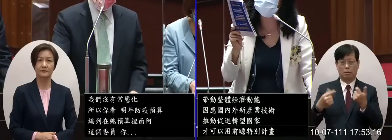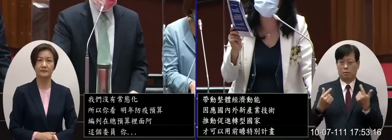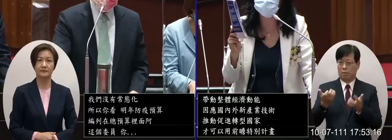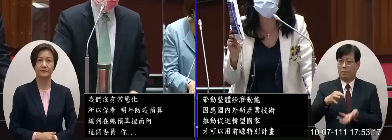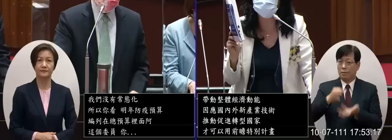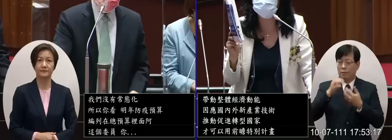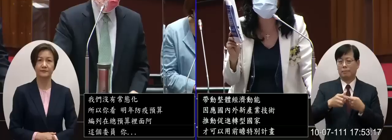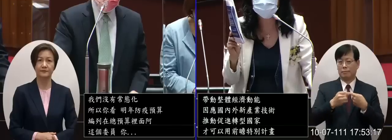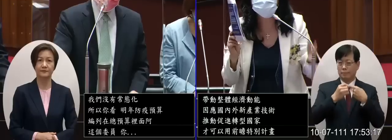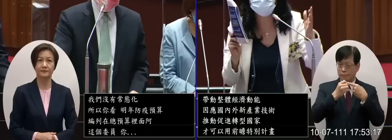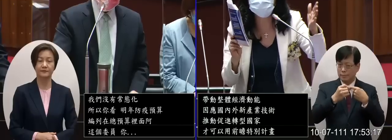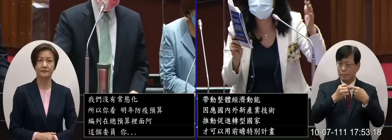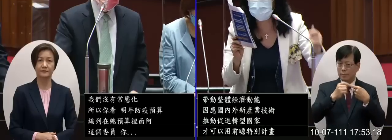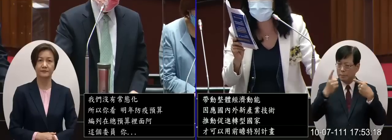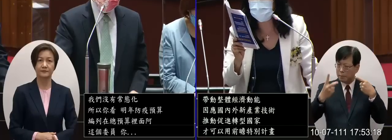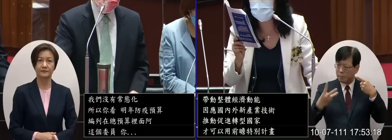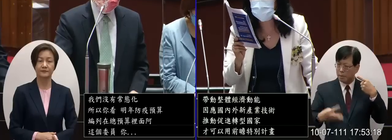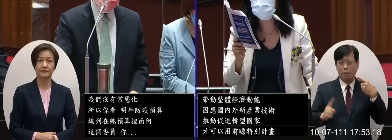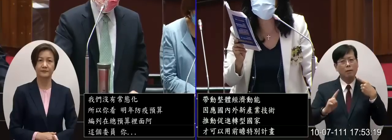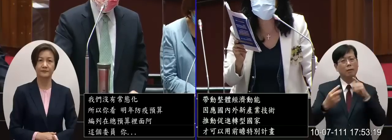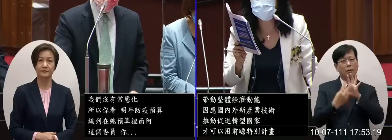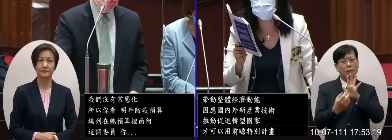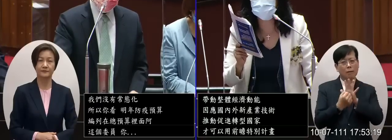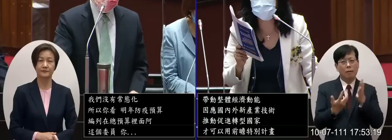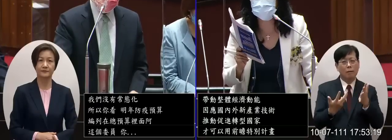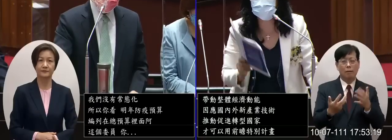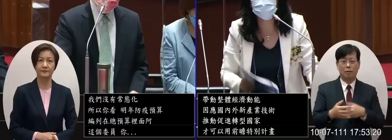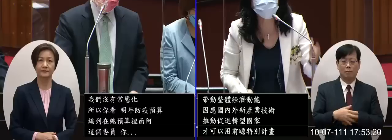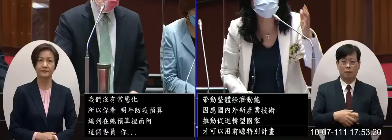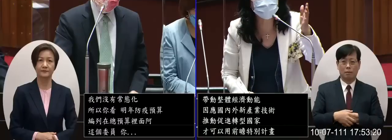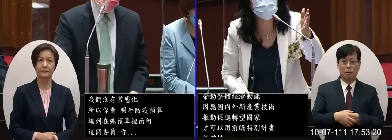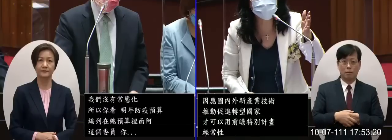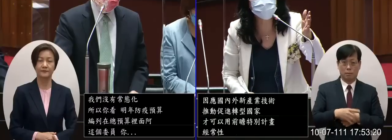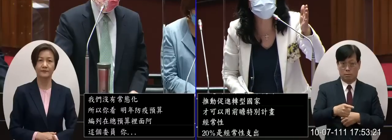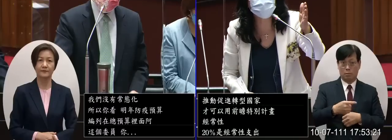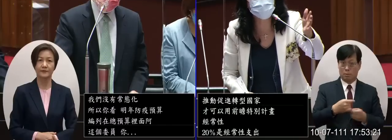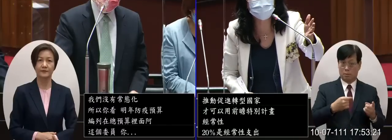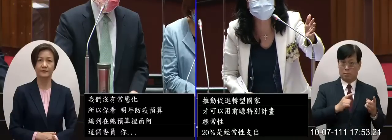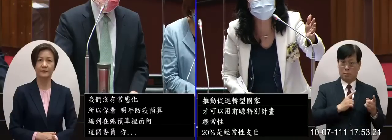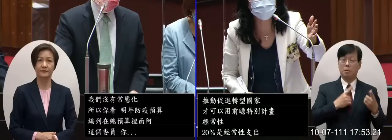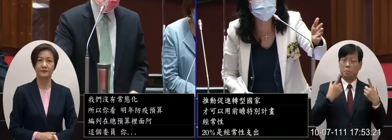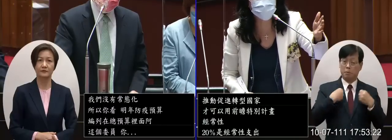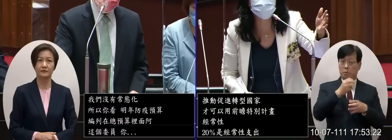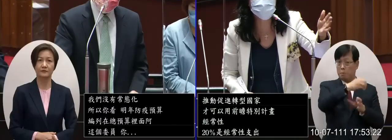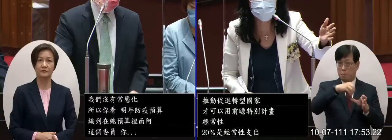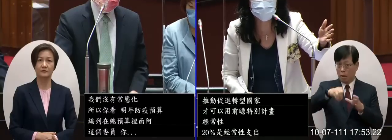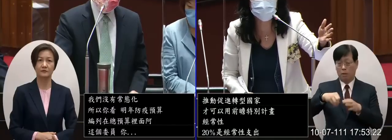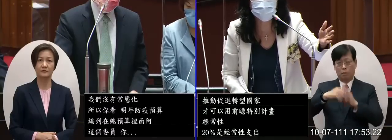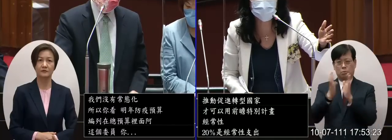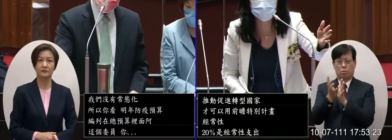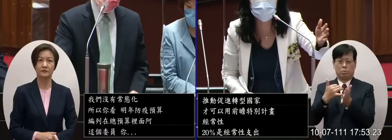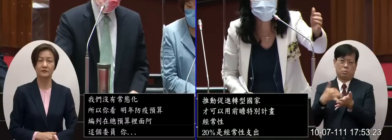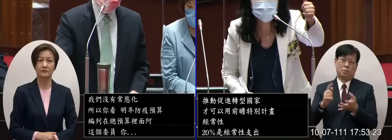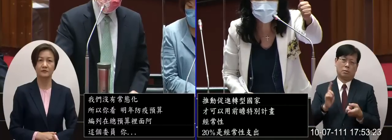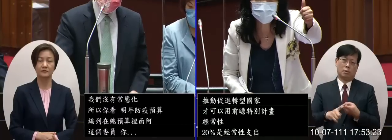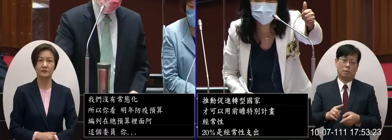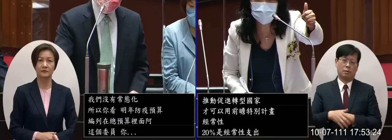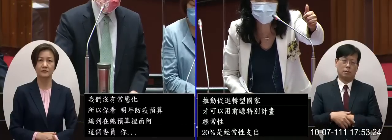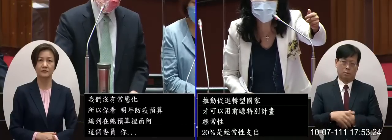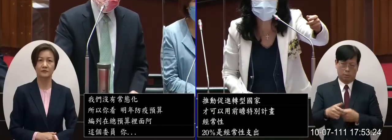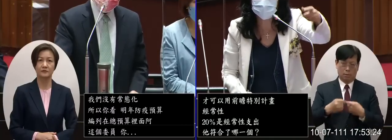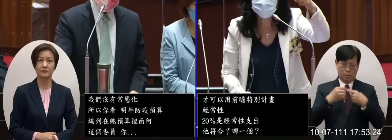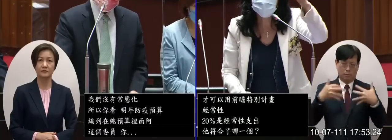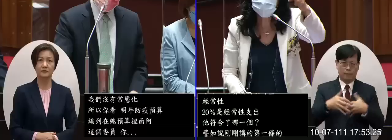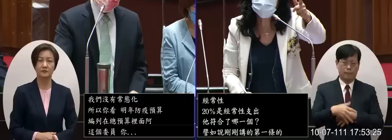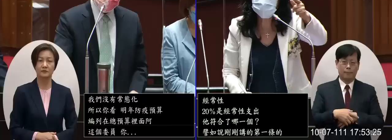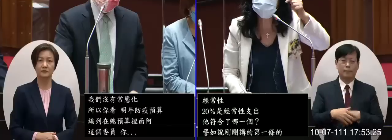说我们刚刚讲第一条的哪一个规定？你的经常性支出不难道是你应该归在你的总预算里面吗？这个是第一